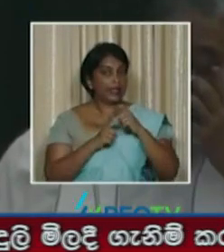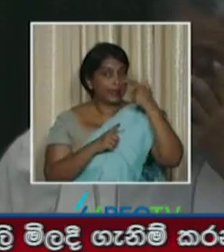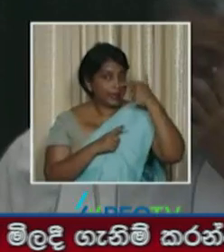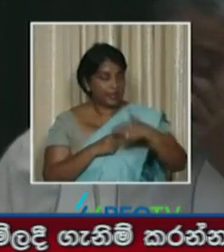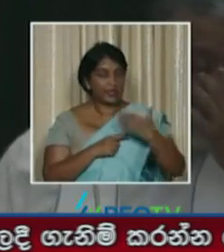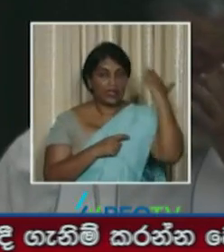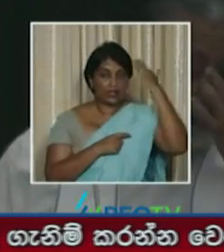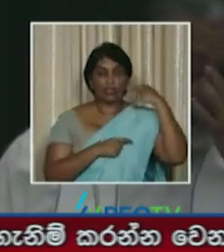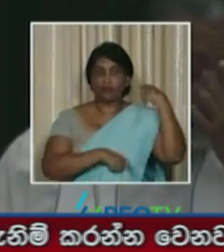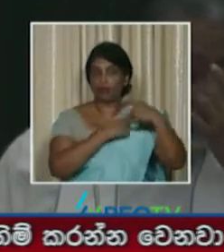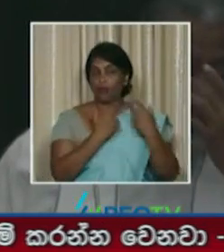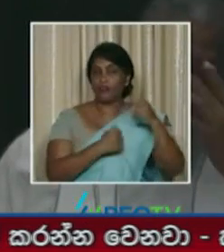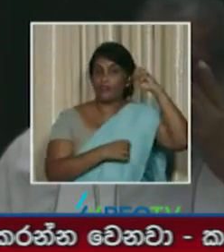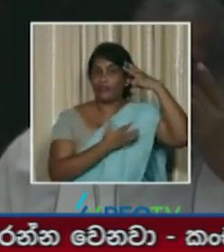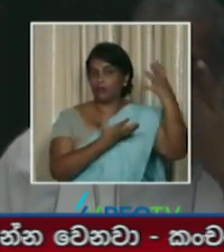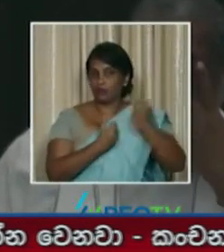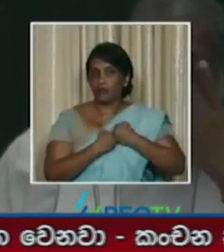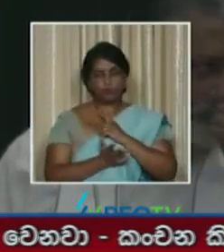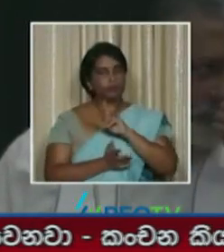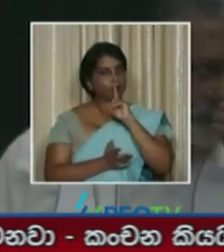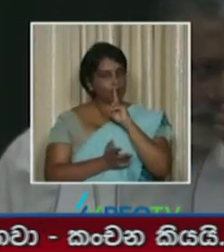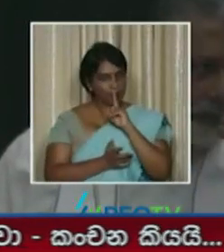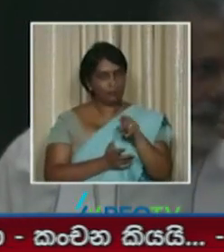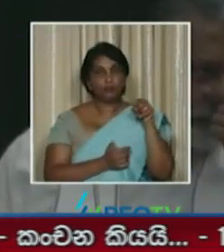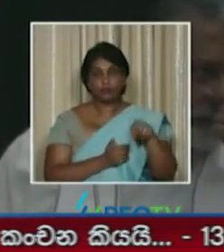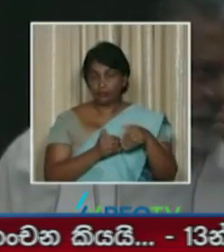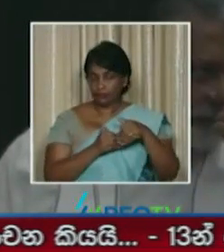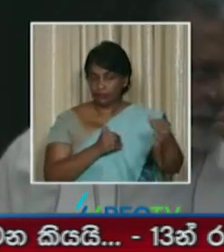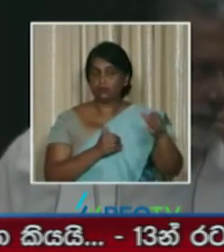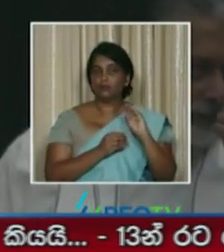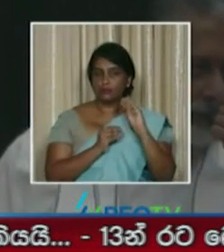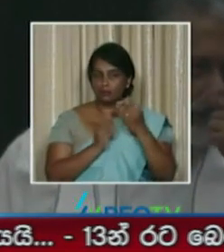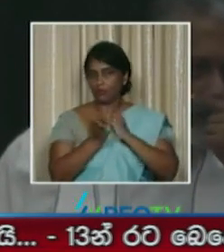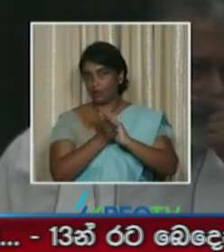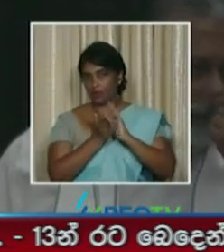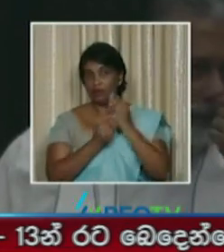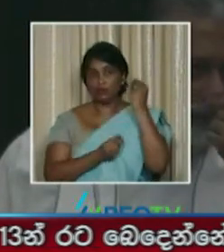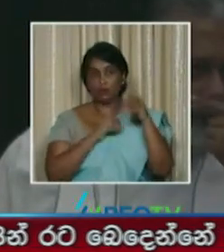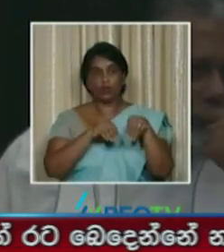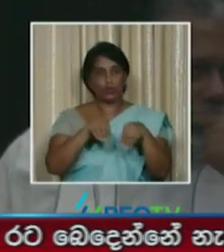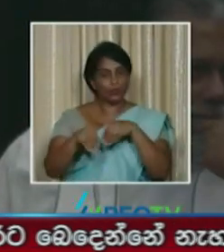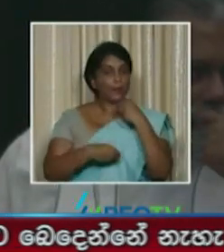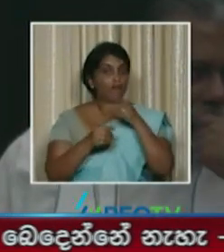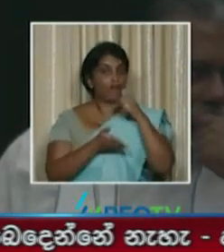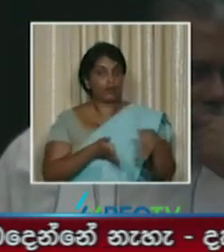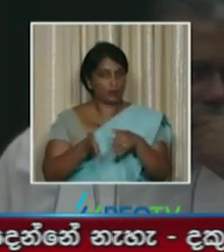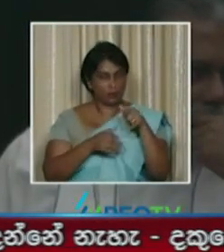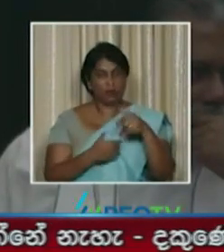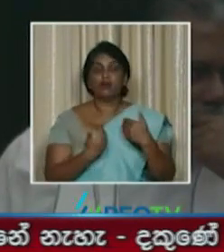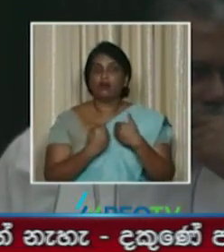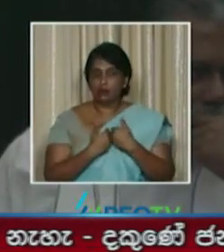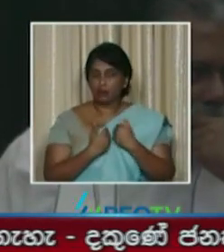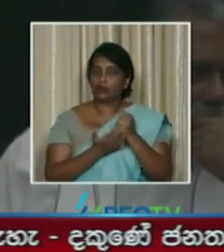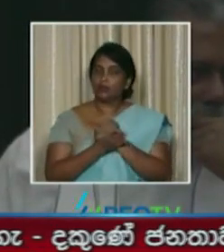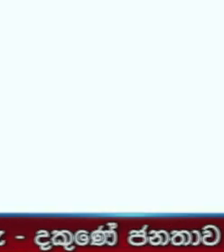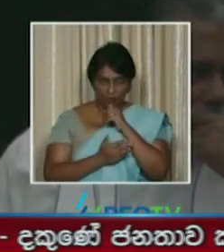දැවිතෙල් බලාගාර වලින් අවශ්‍ය විදුලිය අරගෙන තමයි දැන් විදුලිය ලබා දෙන්නේ මේ තියෙන තත්ත්වෙන් යම් සහනයක් ලබා දෙන්න කෘෂිකර්මාන්තයටත් වාරිමාර්ගයටත් අපේ තියෙන